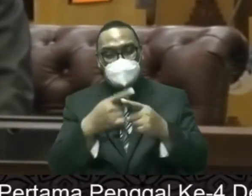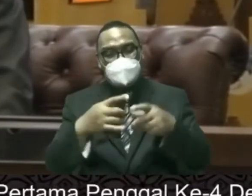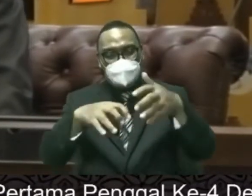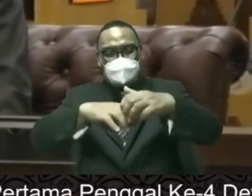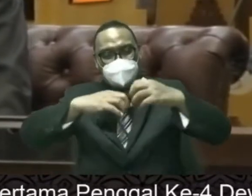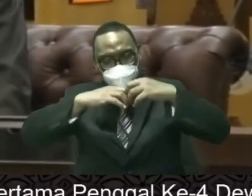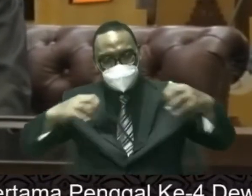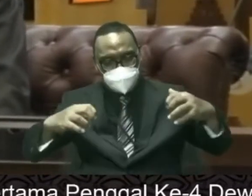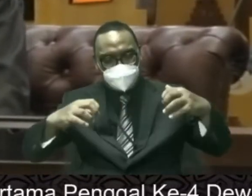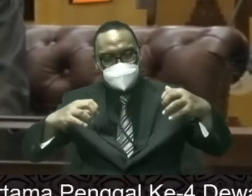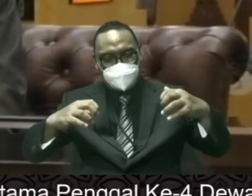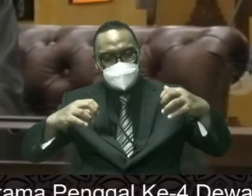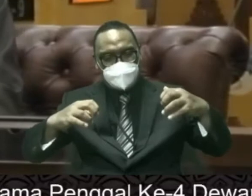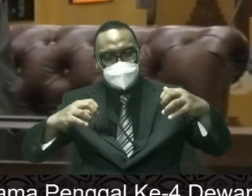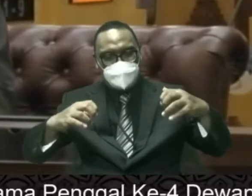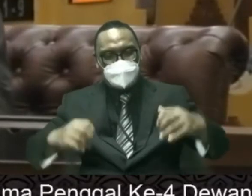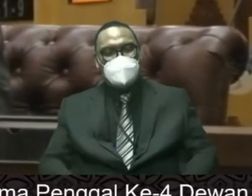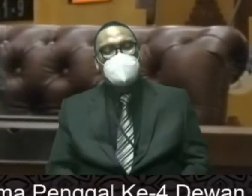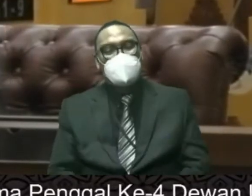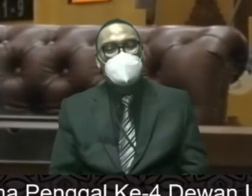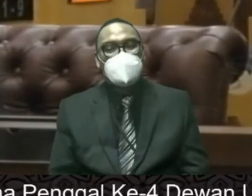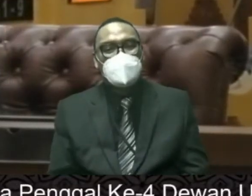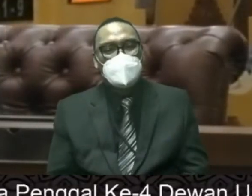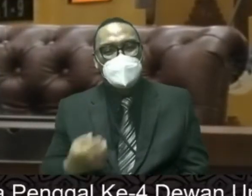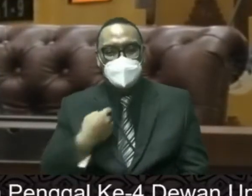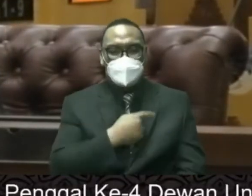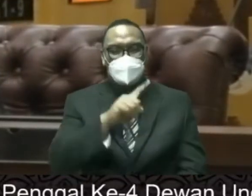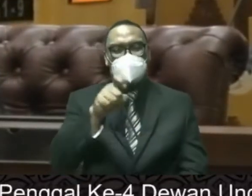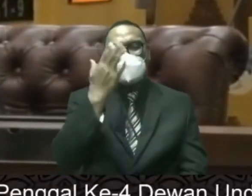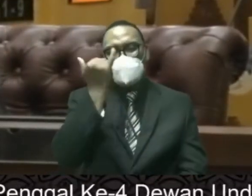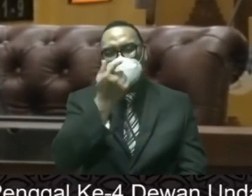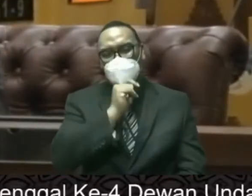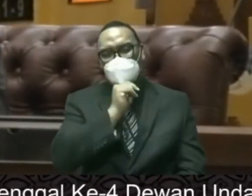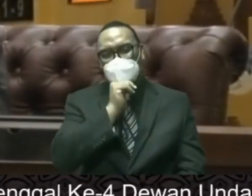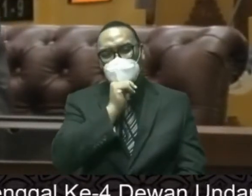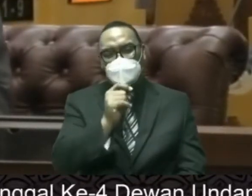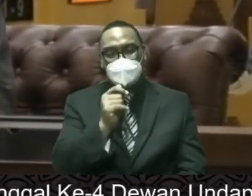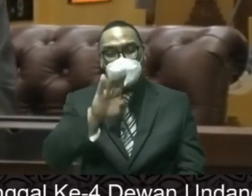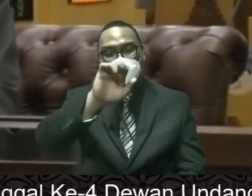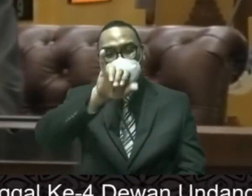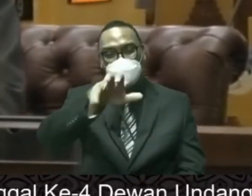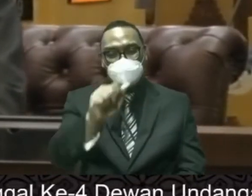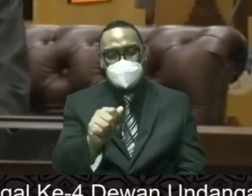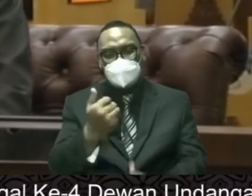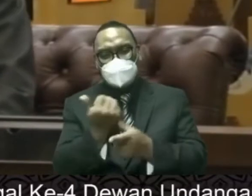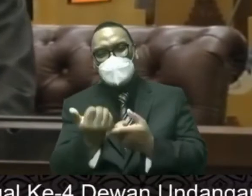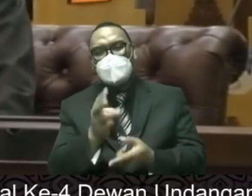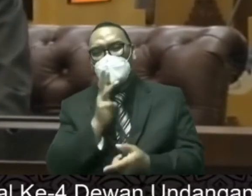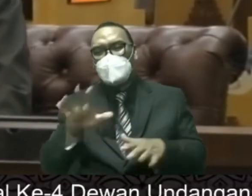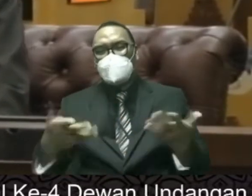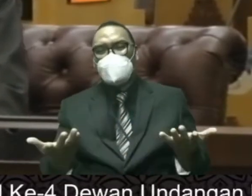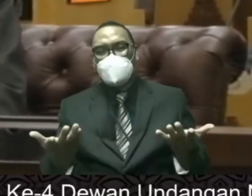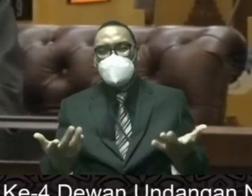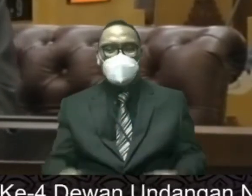mana beda kita tanya knalpot tetap maju kenapo terletak sistem pengairan selalunya foto muchabadres